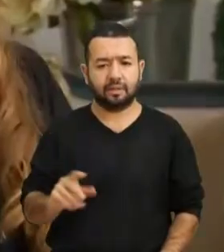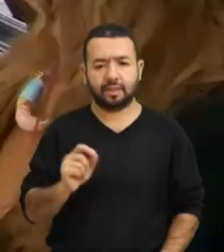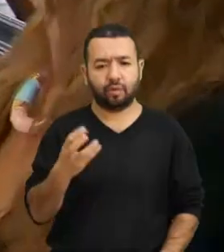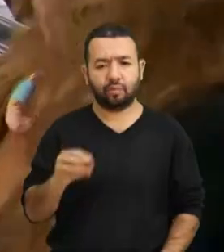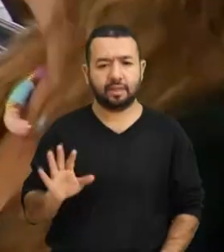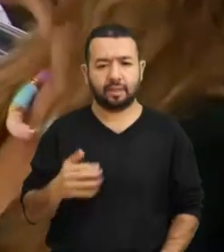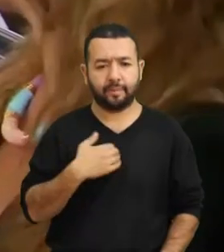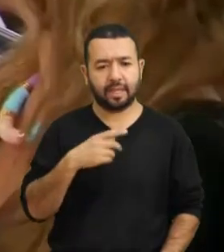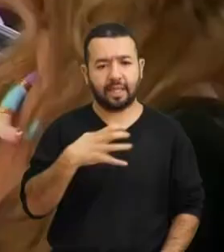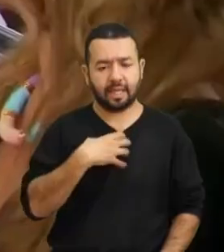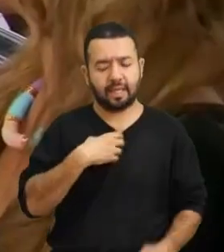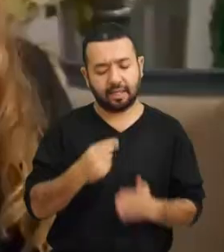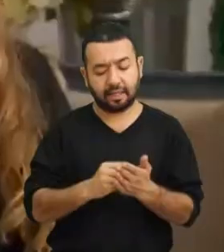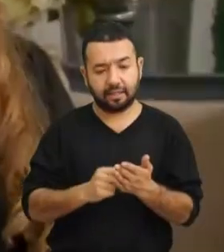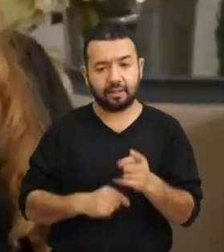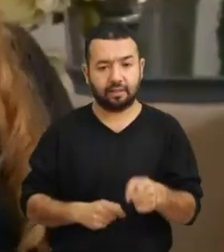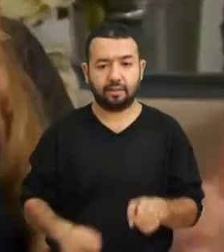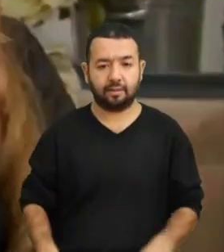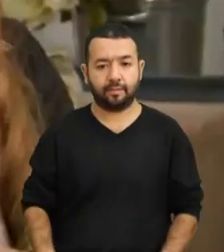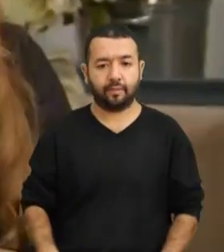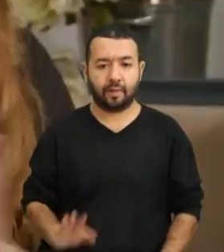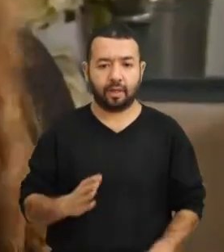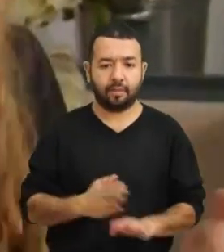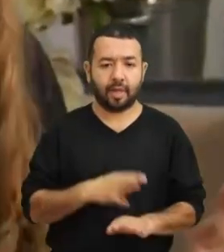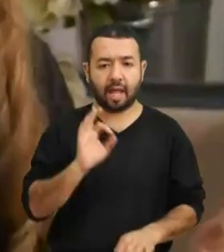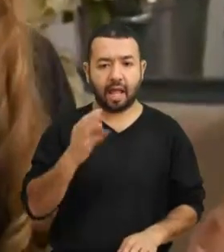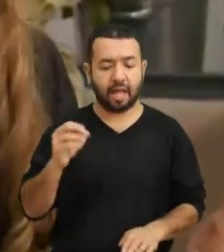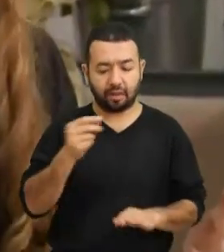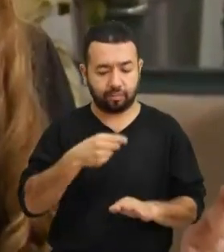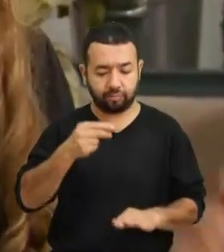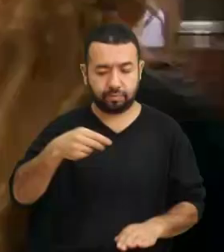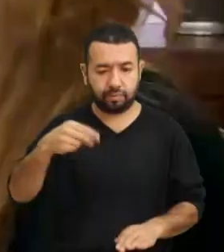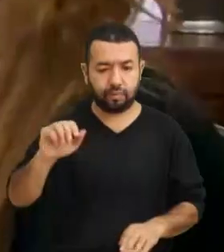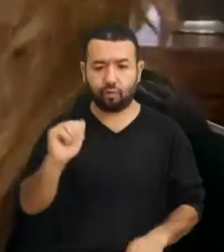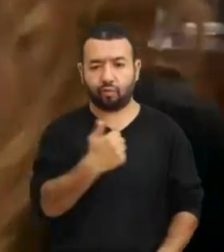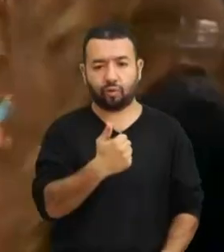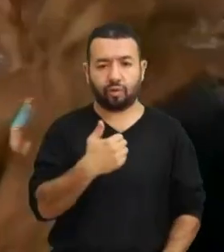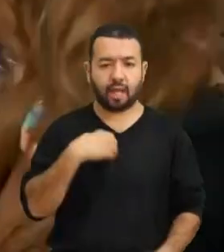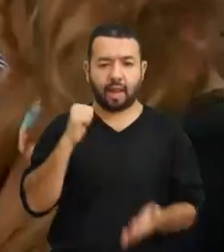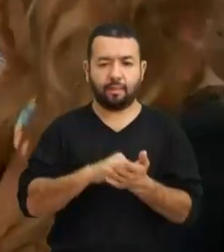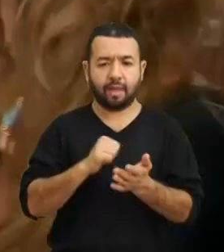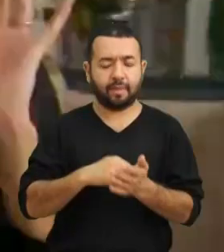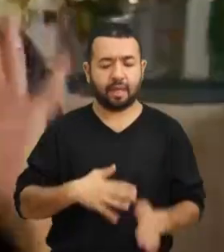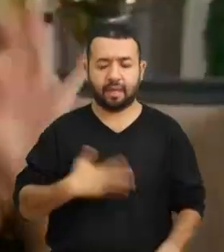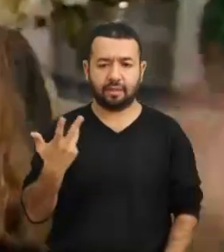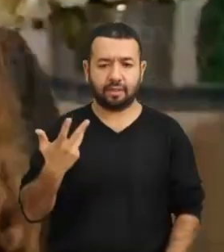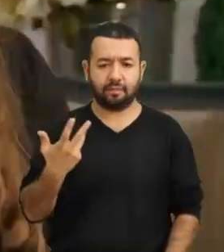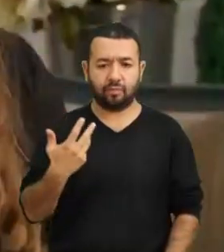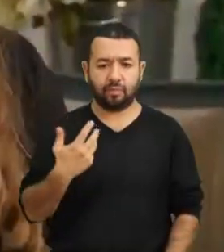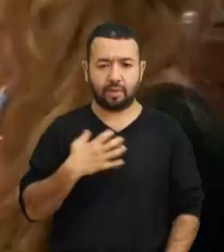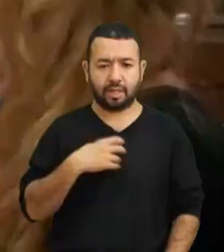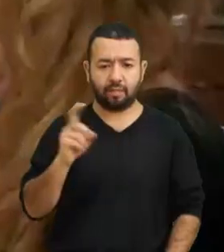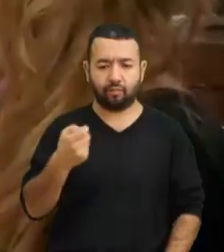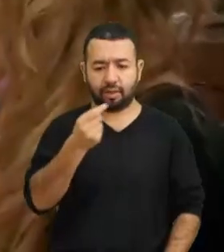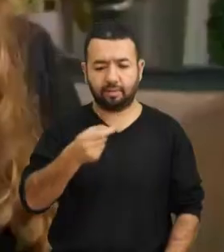Ne? Bizzat kendin ilgileneceksin. Çünkü böyle altın varakla yazılmasını istiyorum. Ayrıca da matbaa istemiyorum. Hattatçı